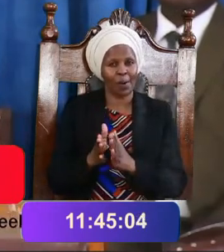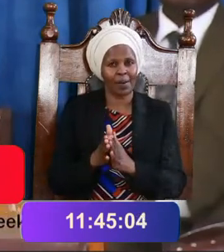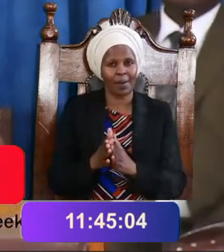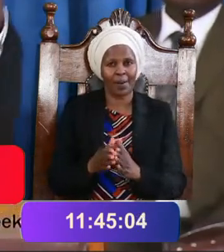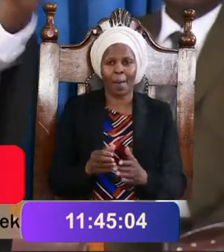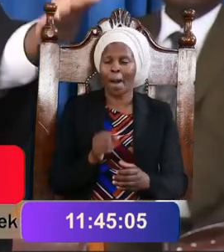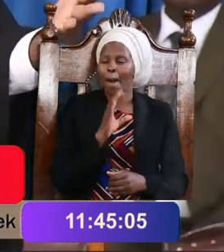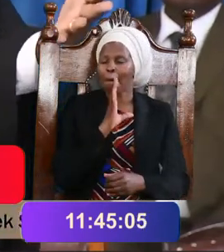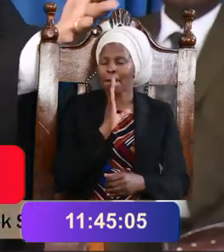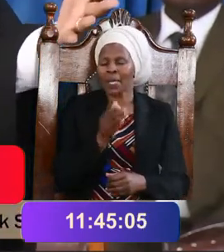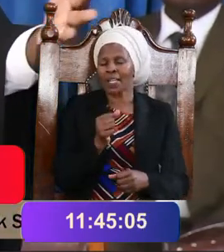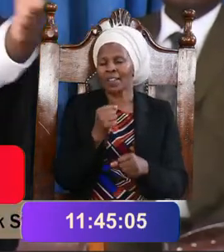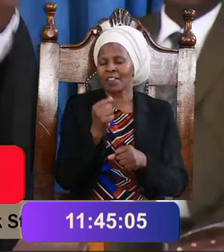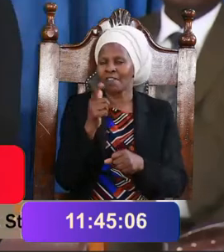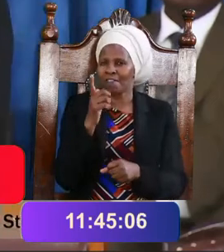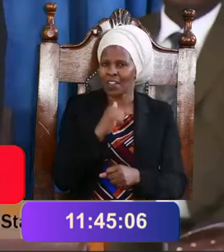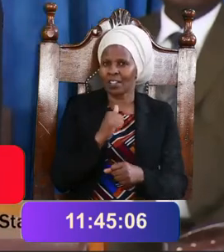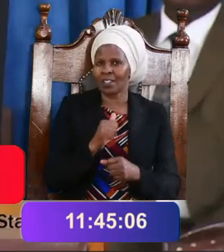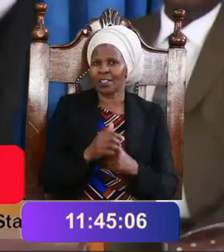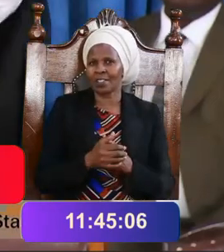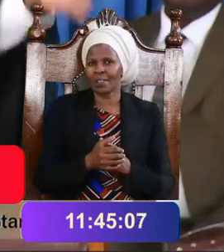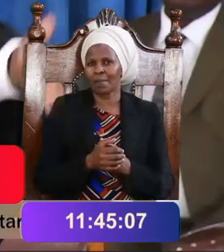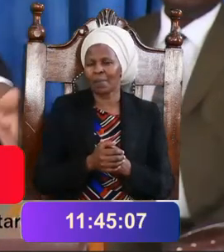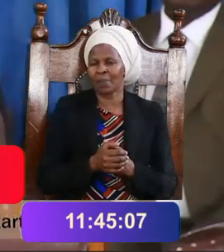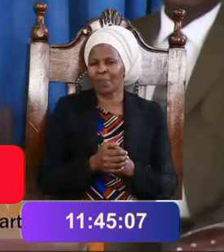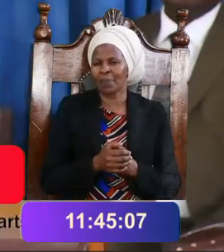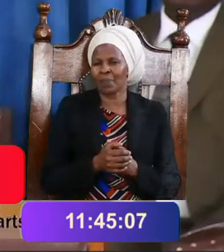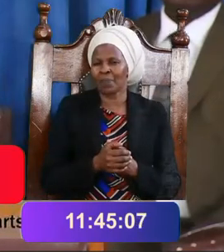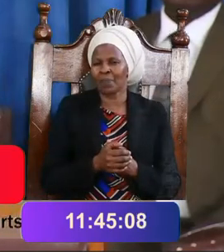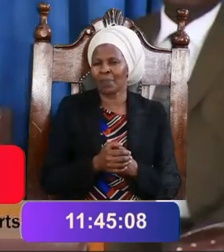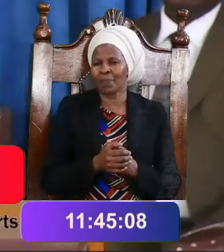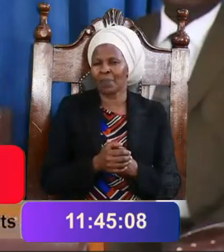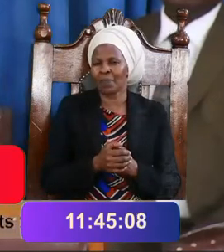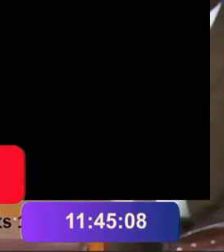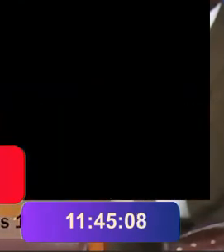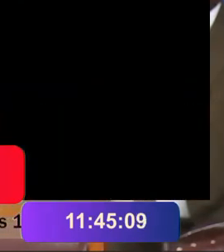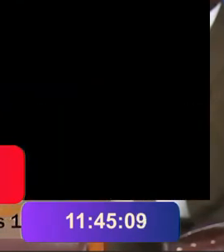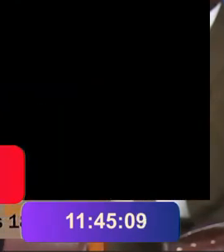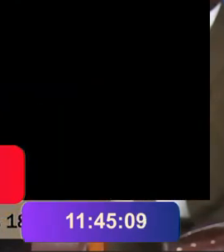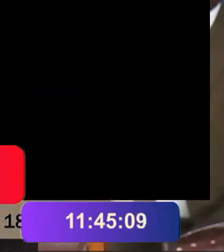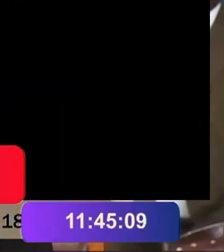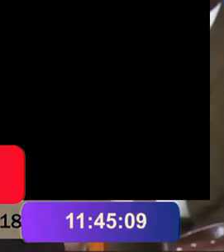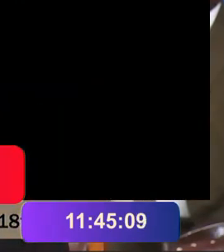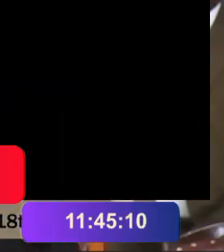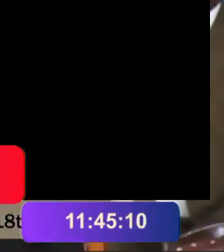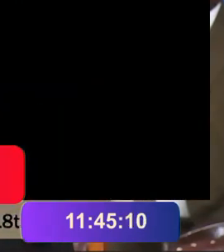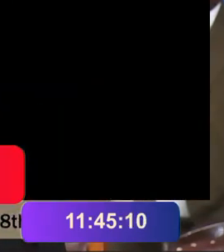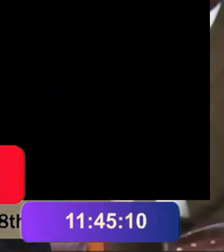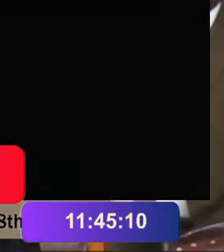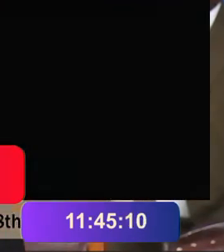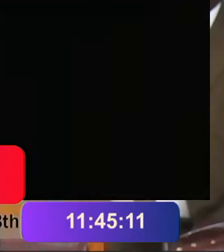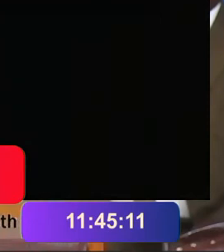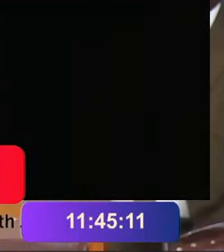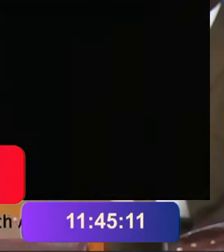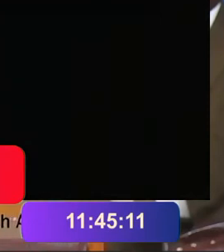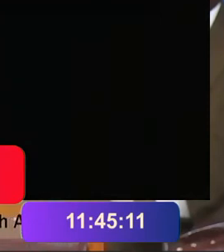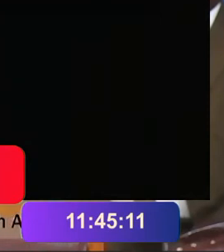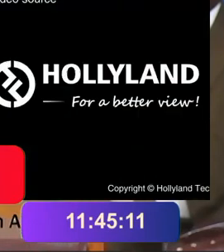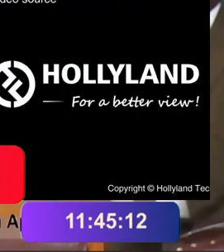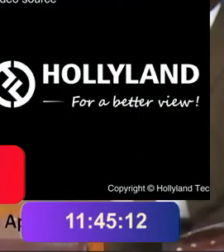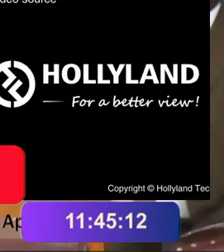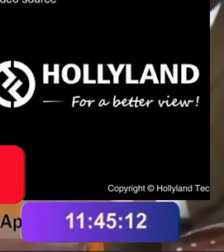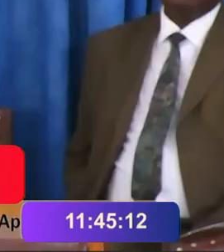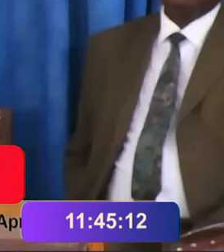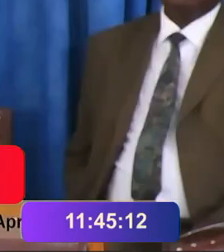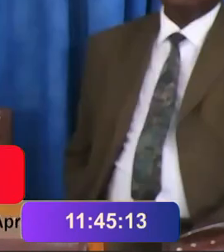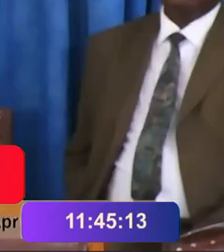ingetekelezwa. Hii njama si haita, it will not fail. Ni njama ambayo ingetekelezwa na watafaulu